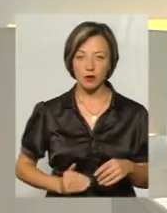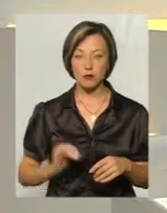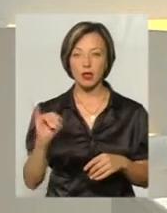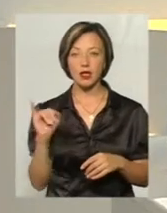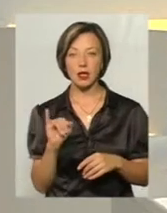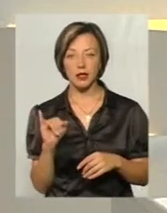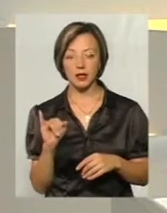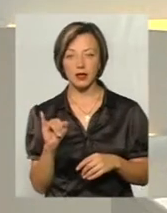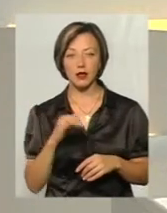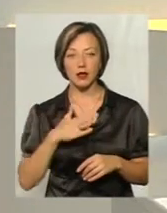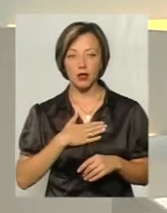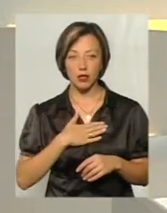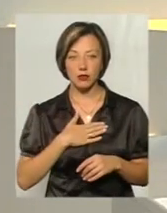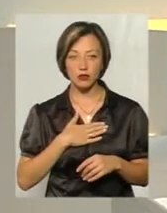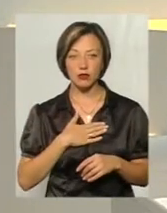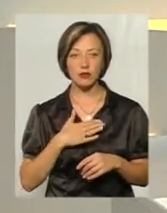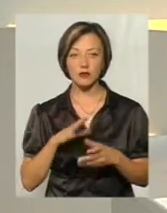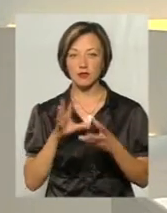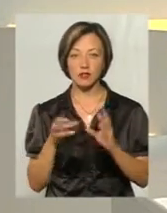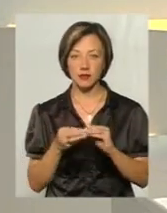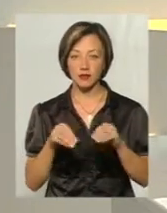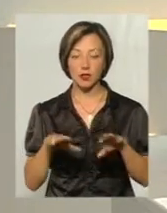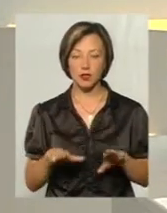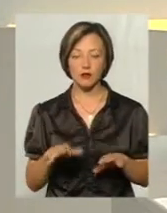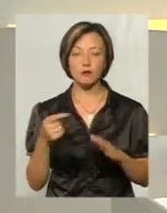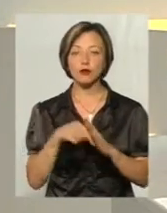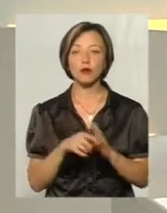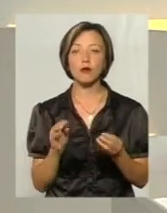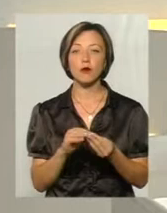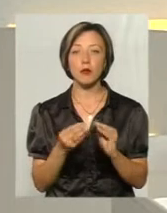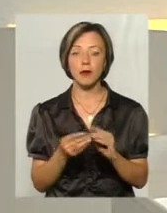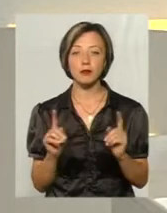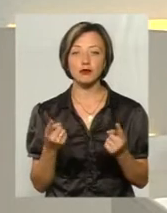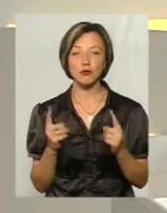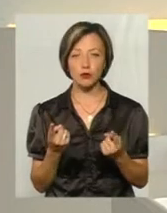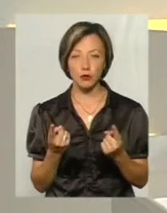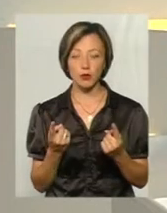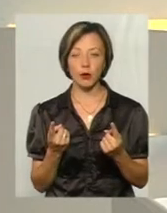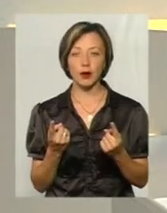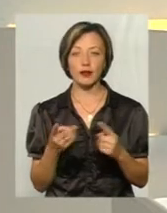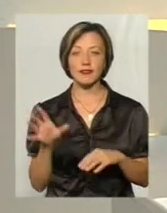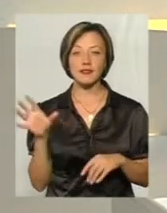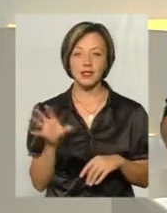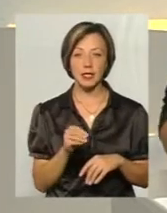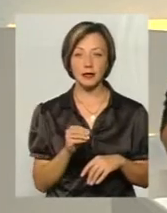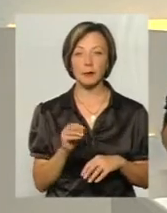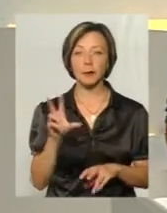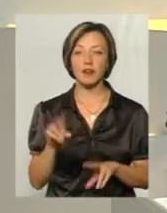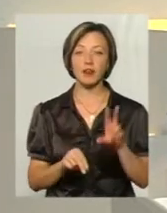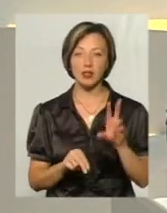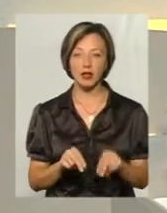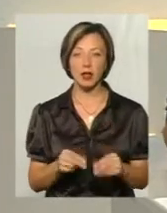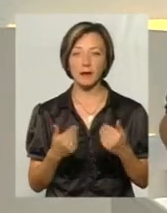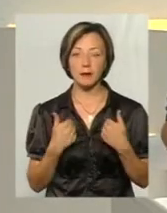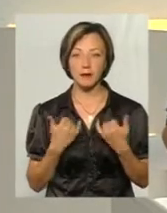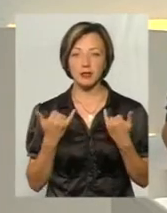і нашою фірмою, в принципі, всі вирішуються. То в чому ж питання? Чому всі вважають, і ми